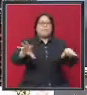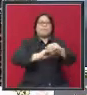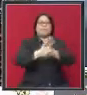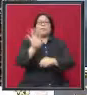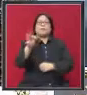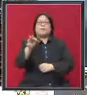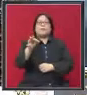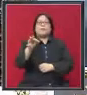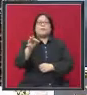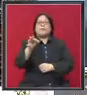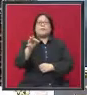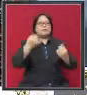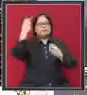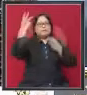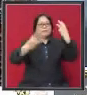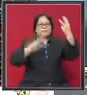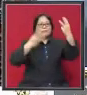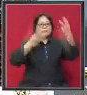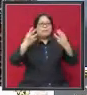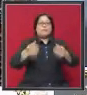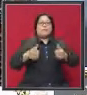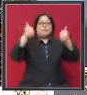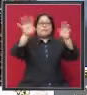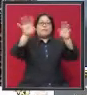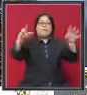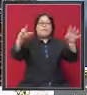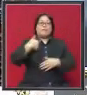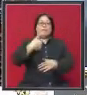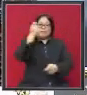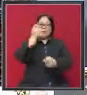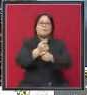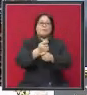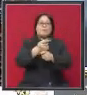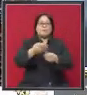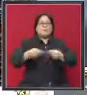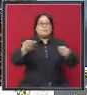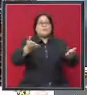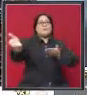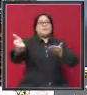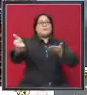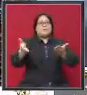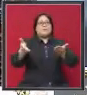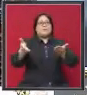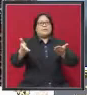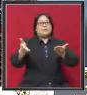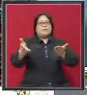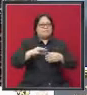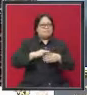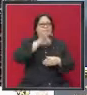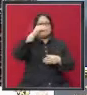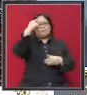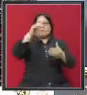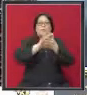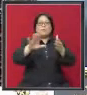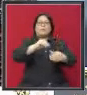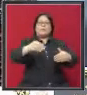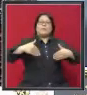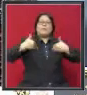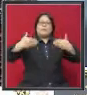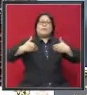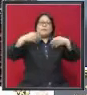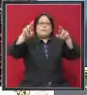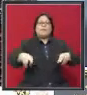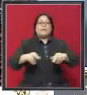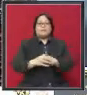wabak COVID-19 semakin membimbangkan, petugas Barisan Harapan kita tetap kental memberikan perkhidmatan dengan penuh jitu demi keselamatan dan